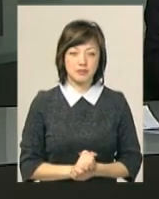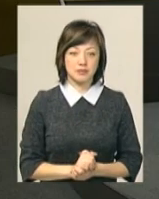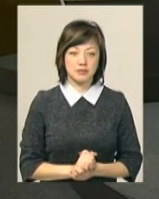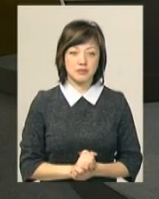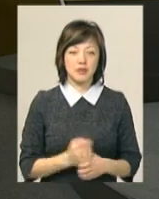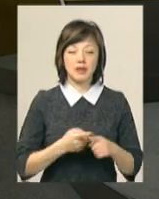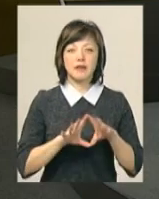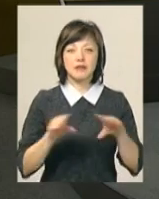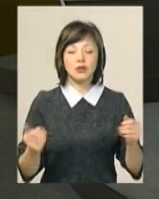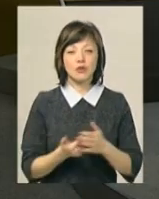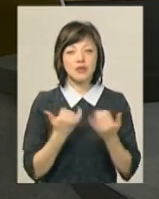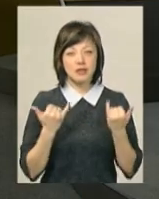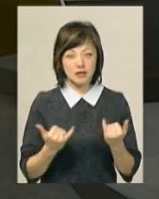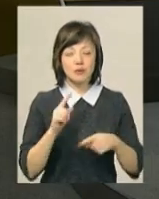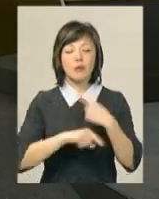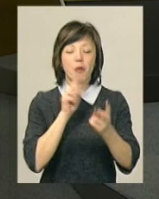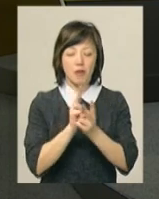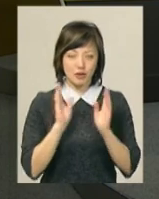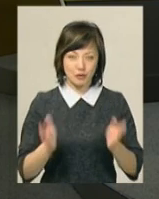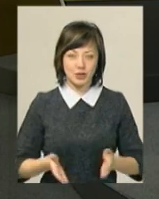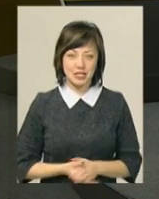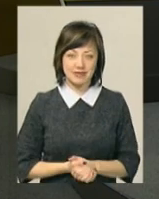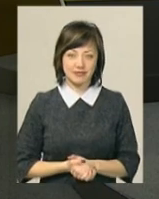І це всі новини на цю годину. Побачимось.